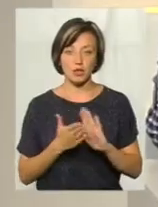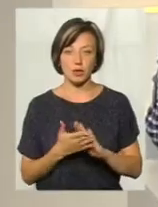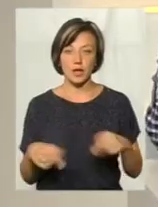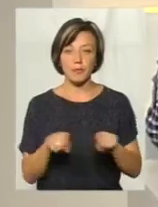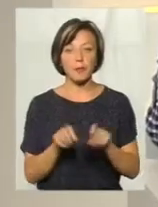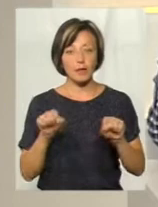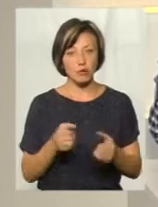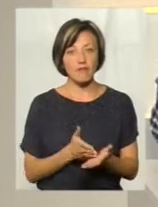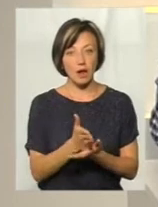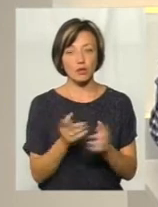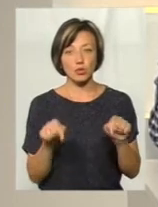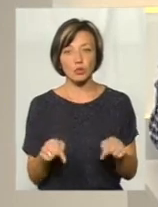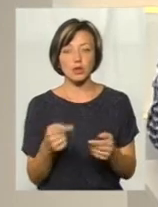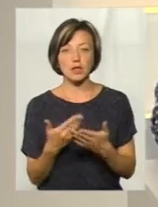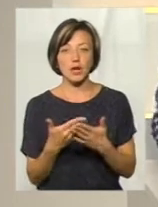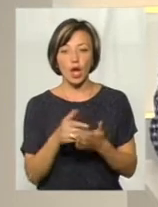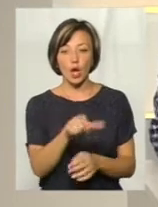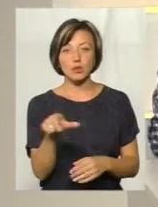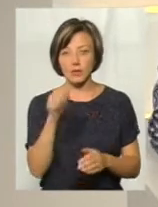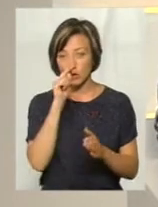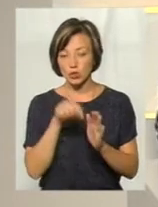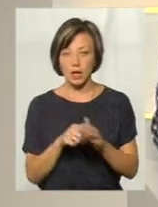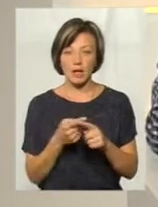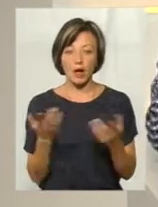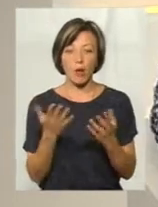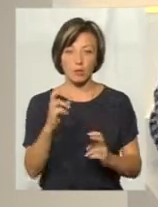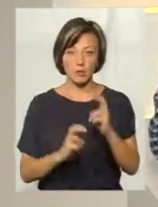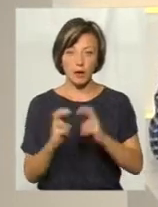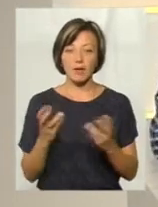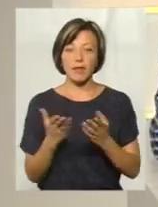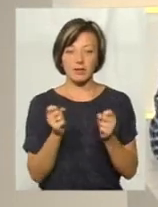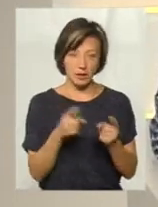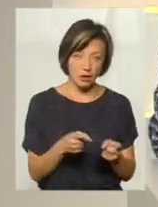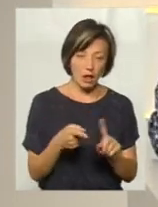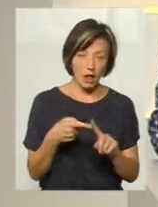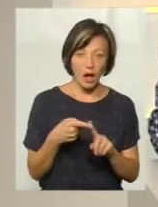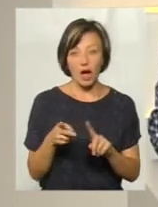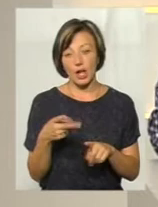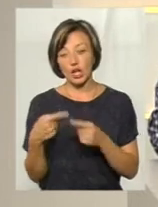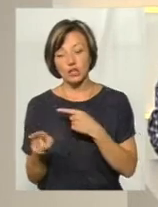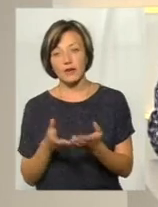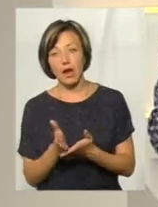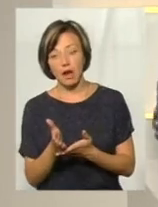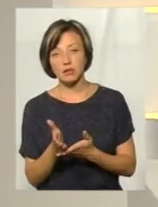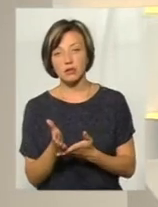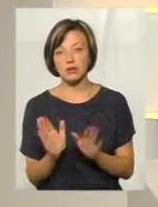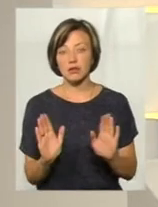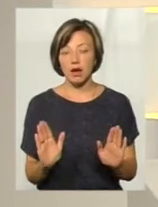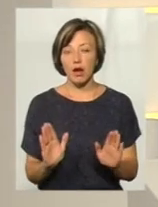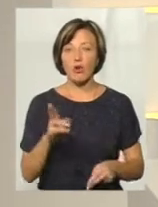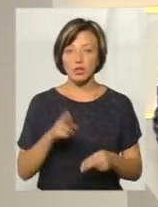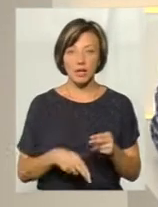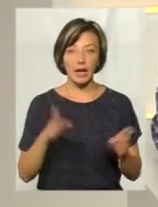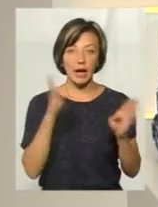можливий варіант, що тут, і так би мовити, людське втручання, це якогось підприємства щось десь кинули, так? І інший варіант, все ж таки, ну, це вже остаточно,